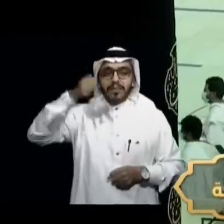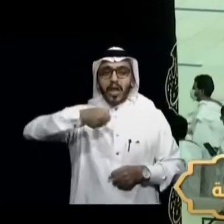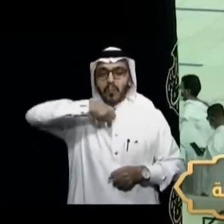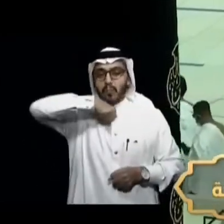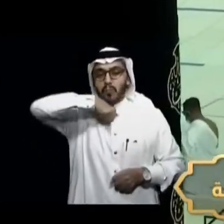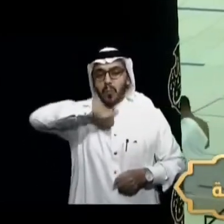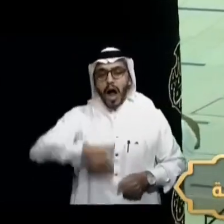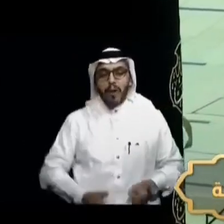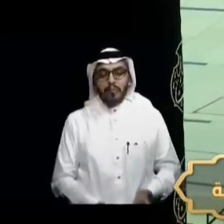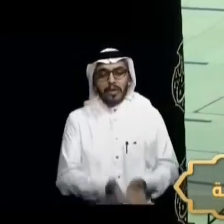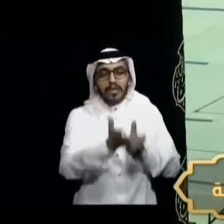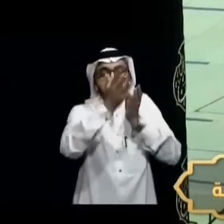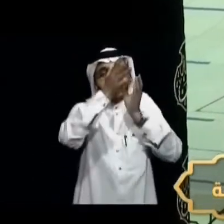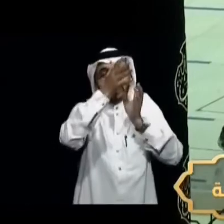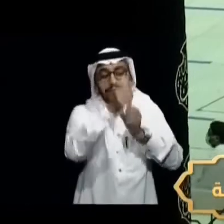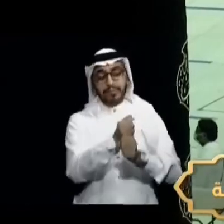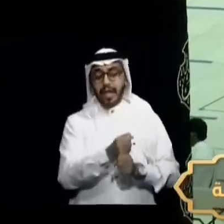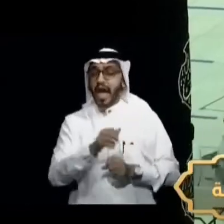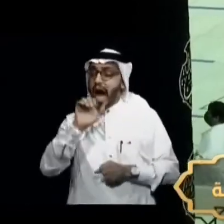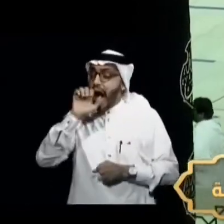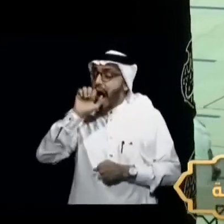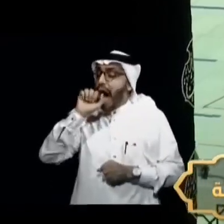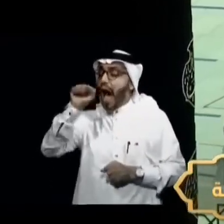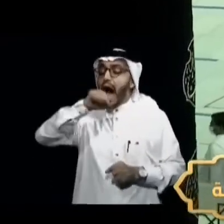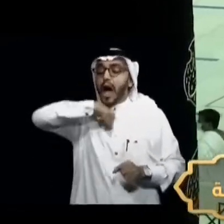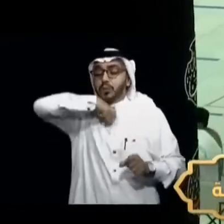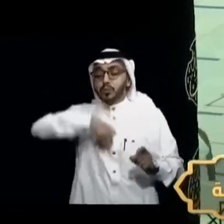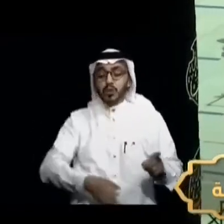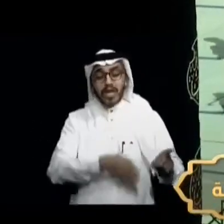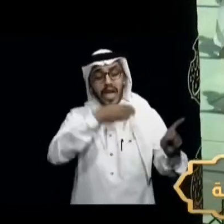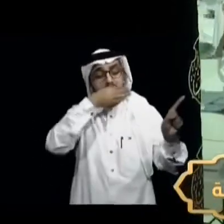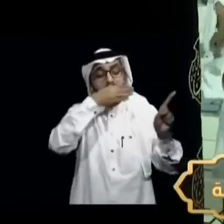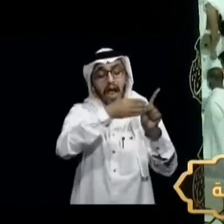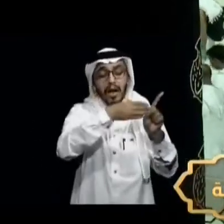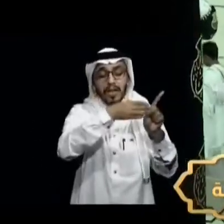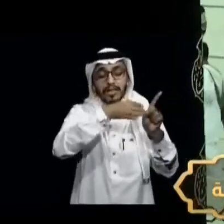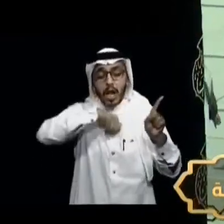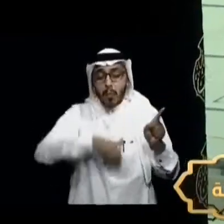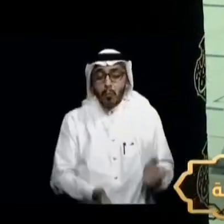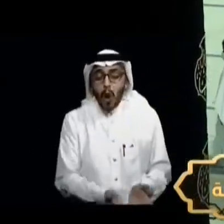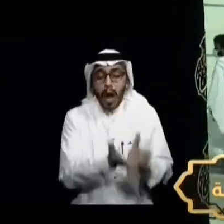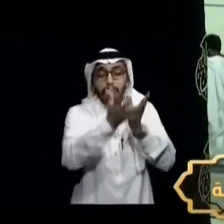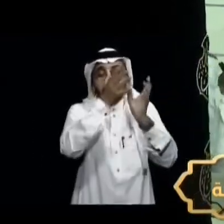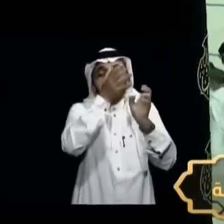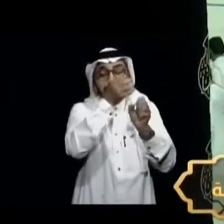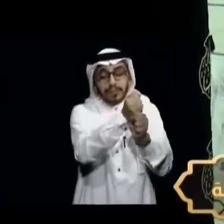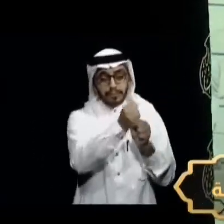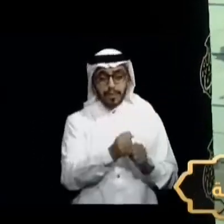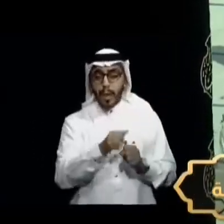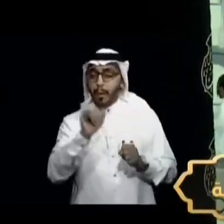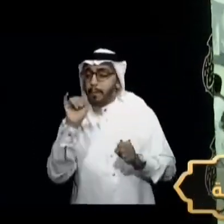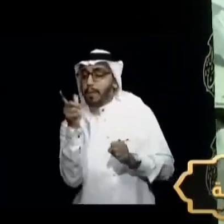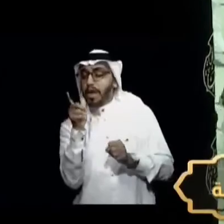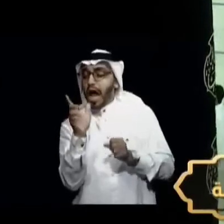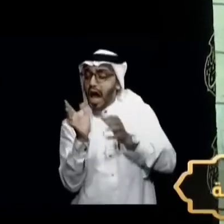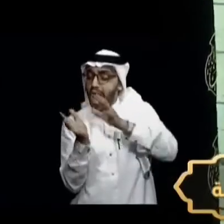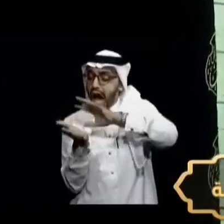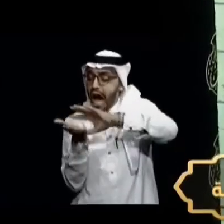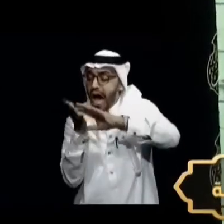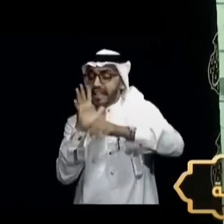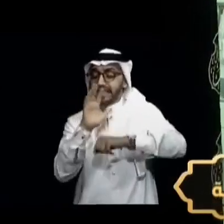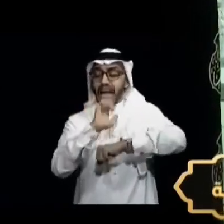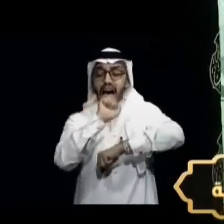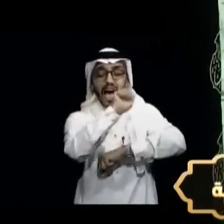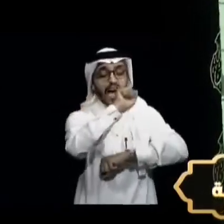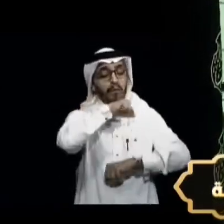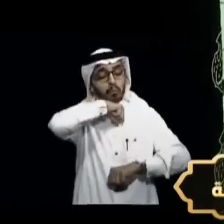وسلم. وما خص الله به نبيه عليه الصلاة والسلام من الشمائل